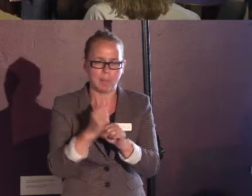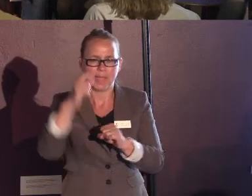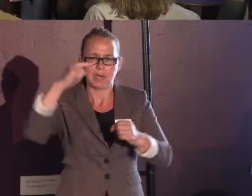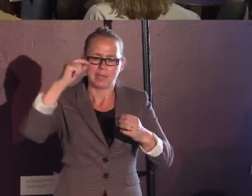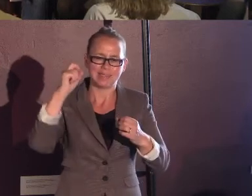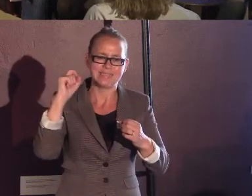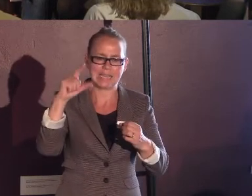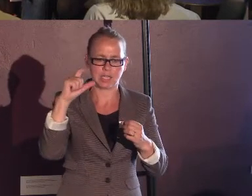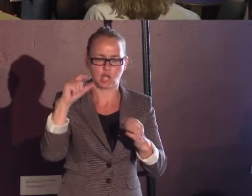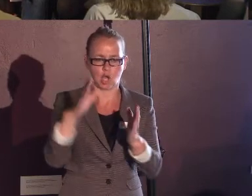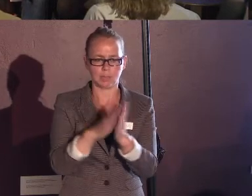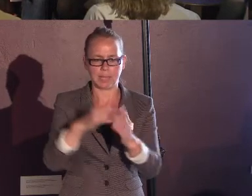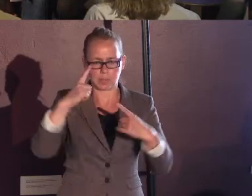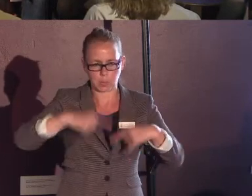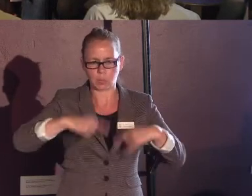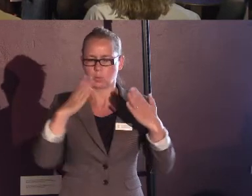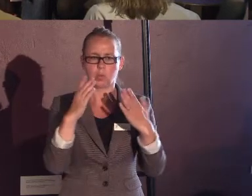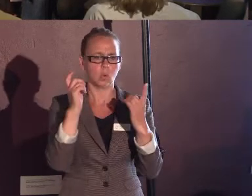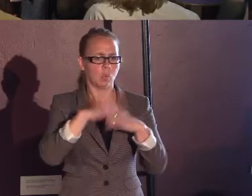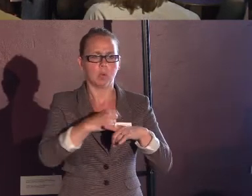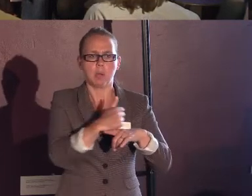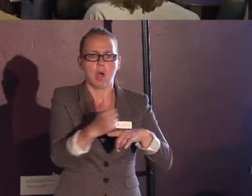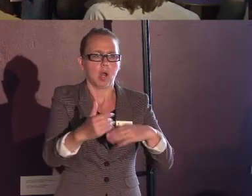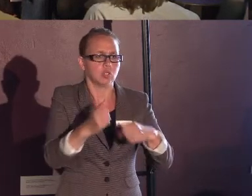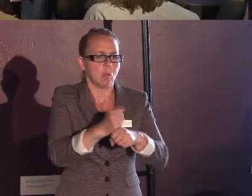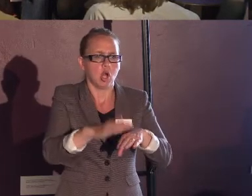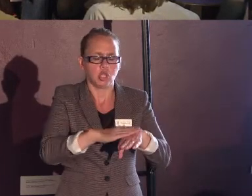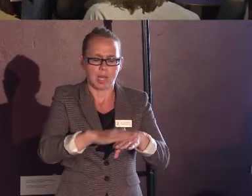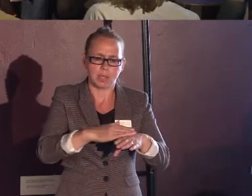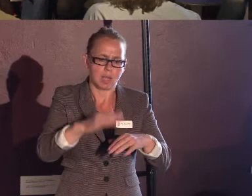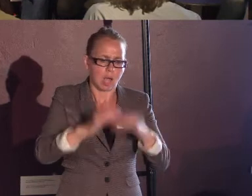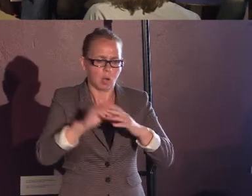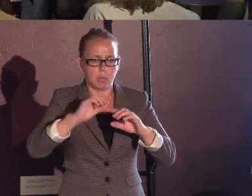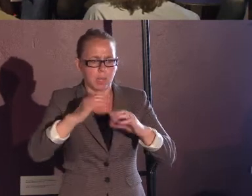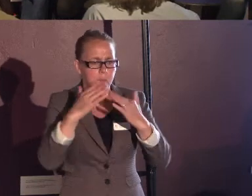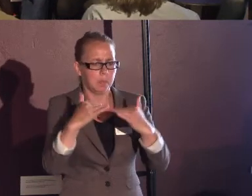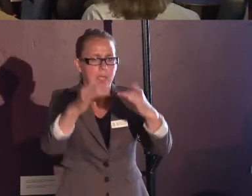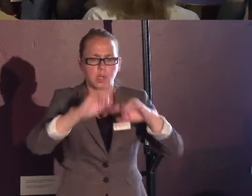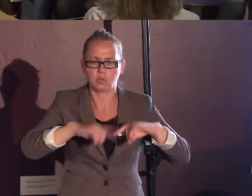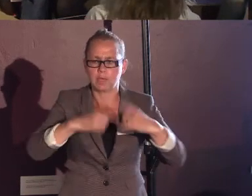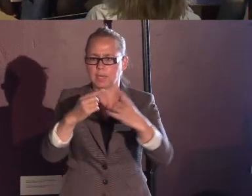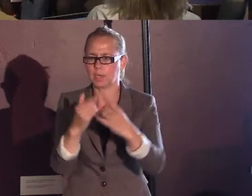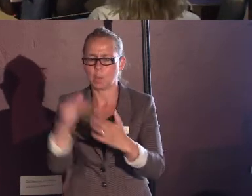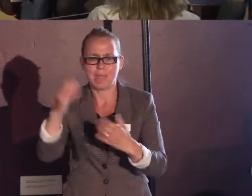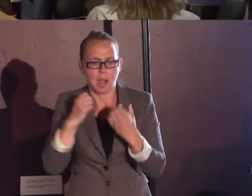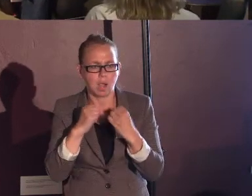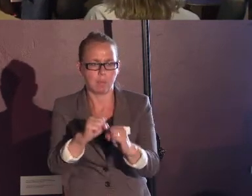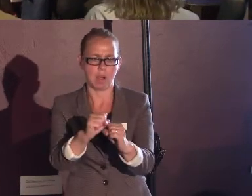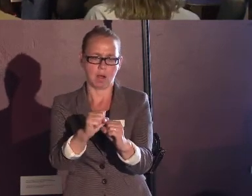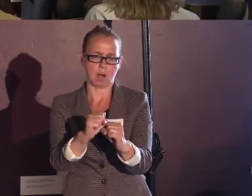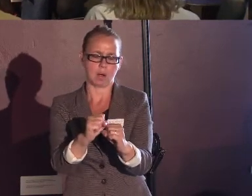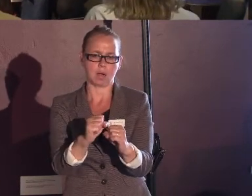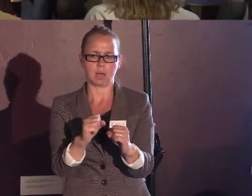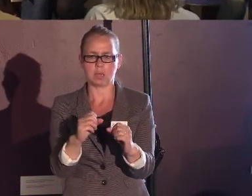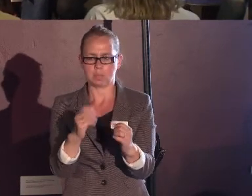kultur. Det går inte att göra det på ett ytligt sätt, utan det handlar om publikutveckling och ett ökat engagemang, möjlighet